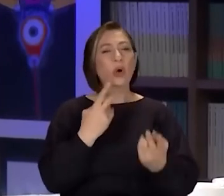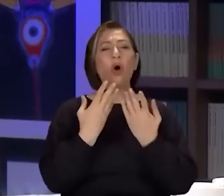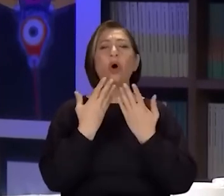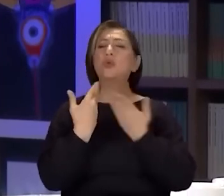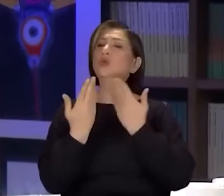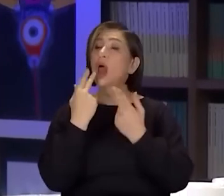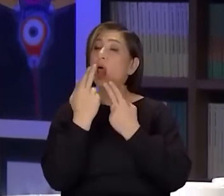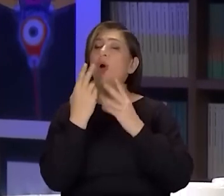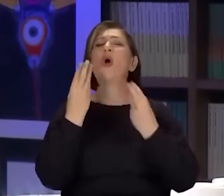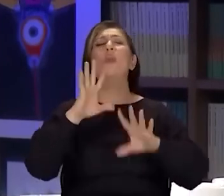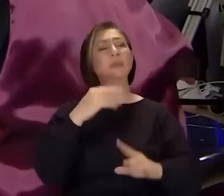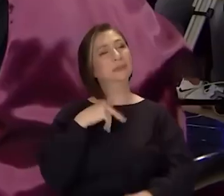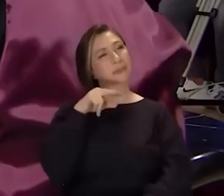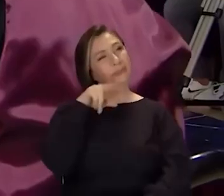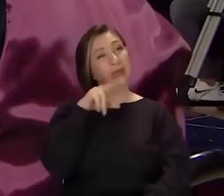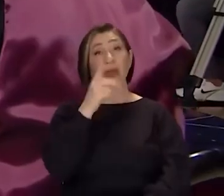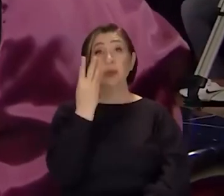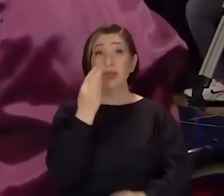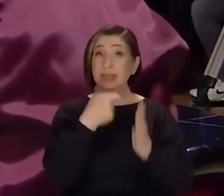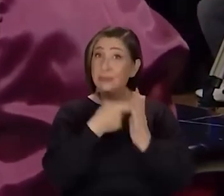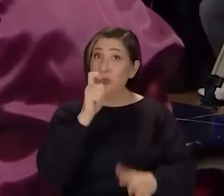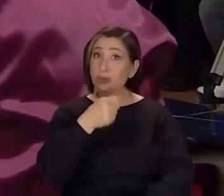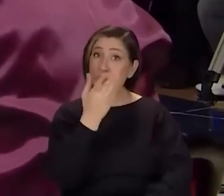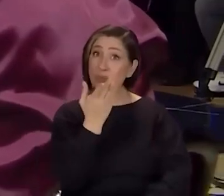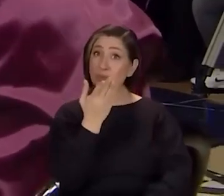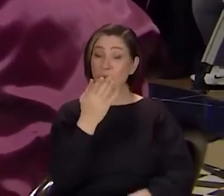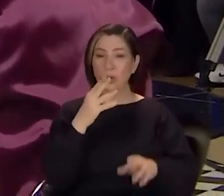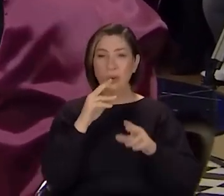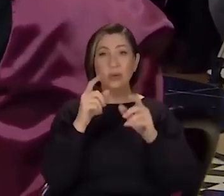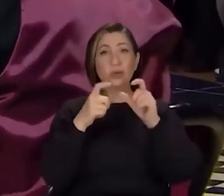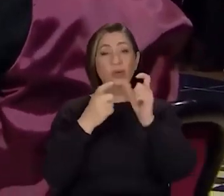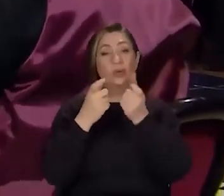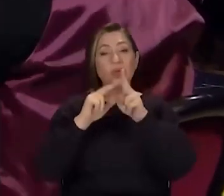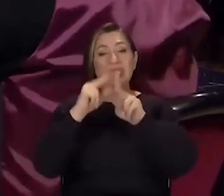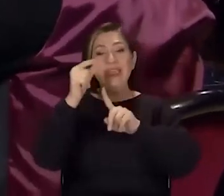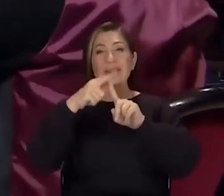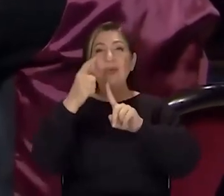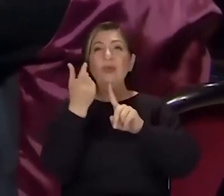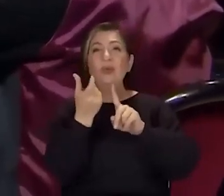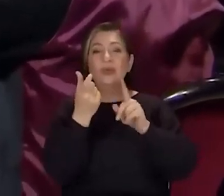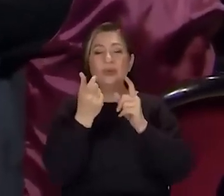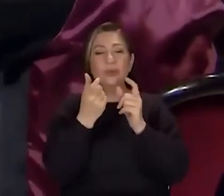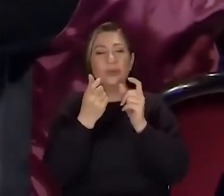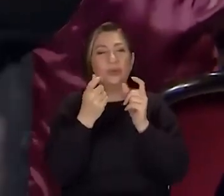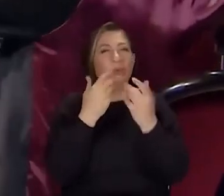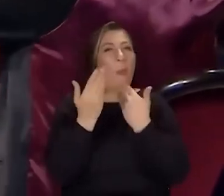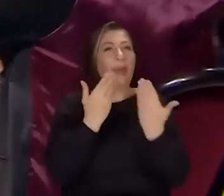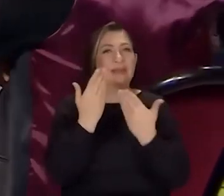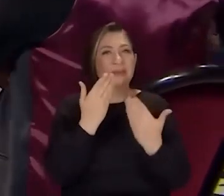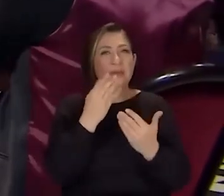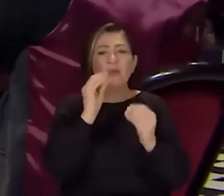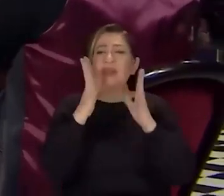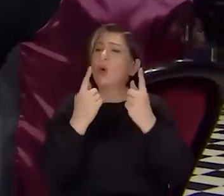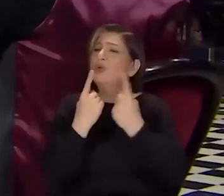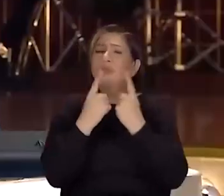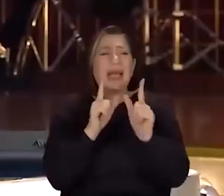konuşmadan konuşuyoruz. Ne güzel isim buldun ona. Yani security sohbet. Yani çok fazla konuşmaya gerek duymuyoruz biz.